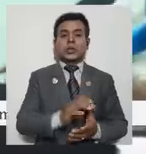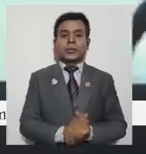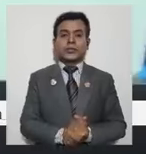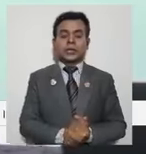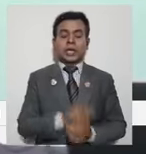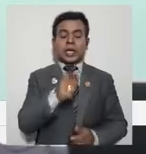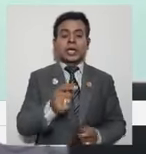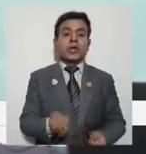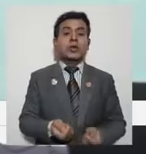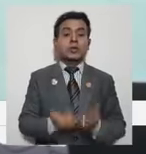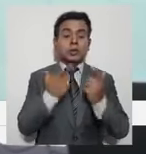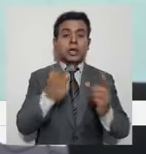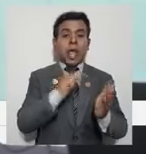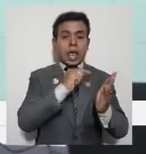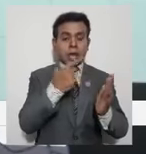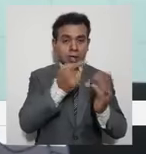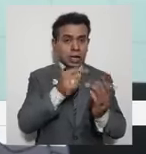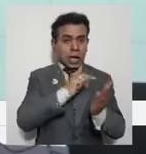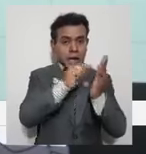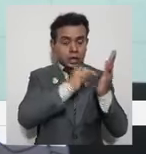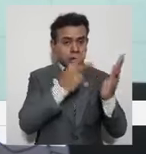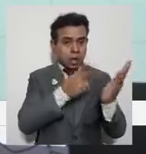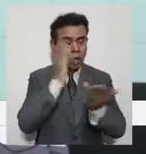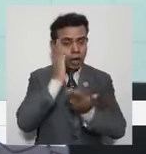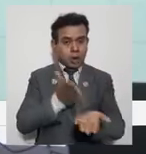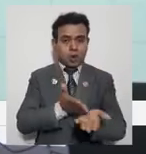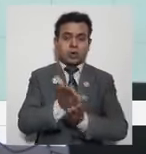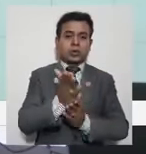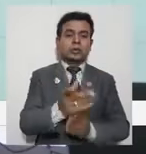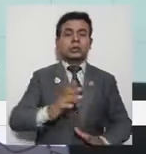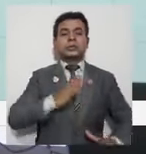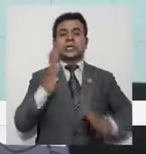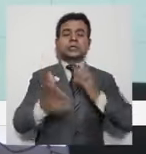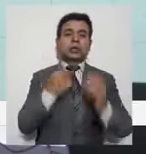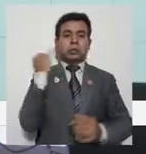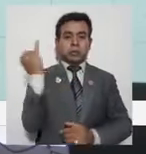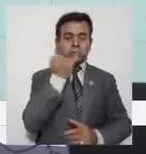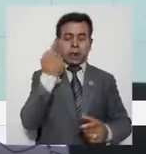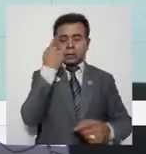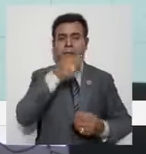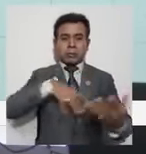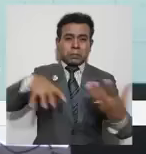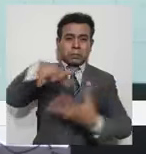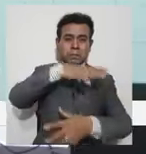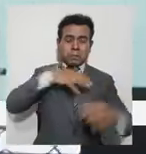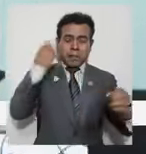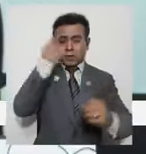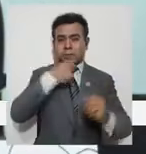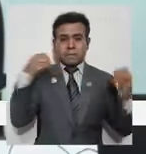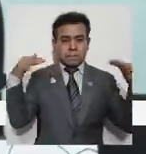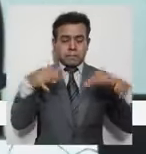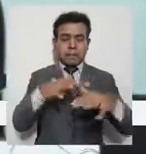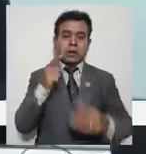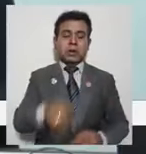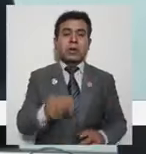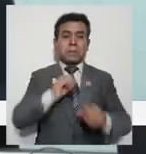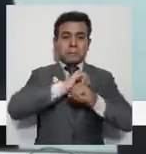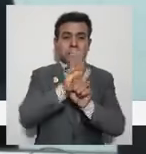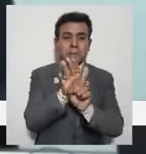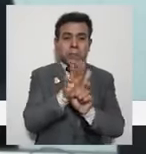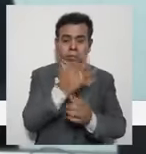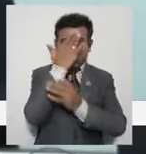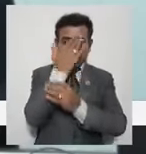দৃষ্টিপাতের বিষয় দেওয়ার দরকার আছে। আমি আর কথা না বাড়িয়ে আমি এখানে শেষ করছি এই বলে যে